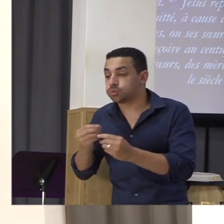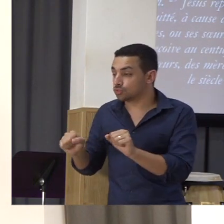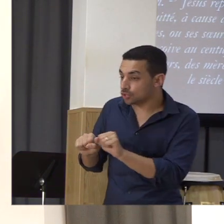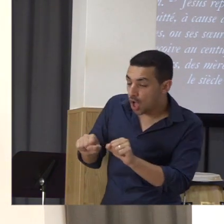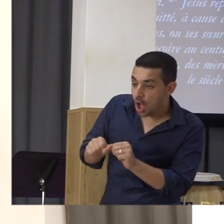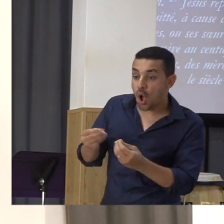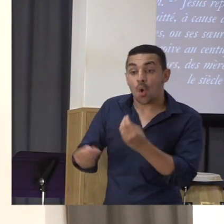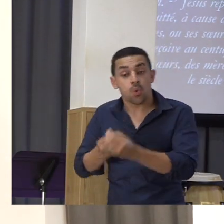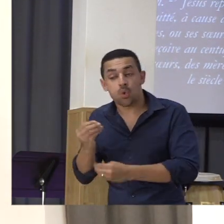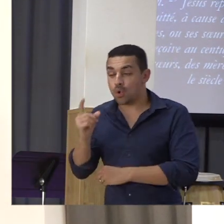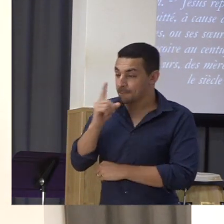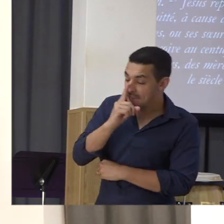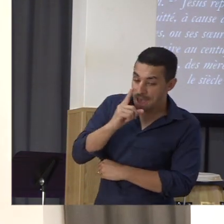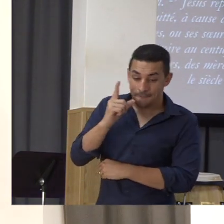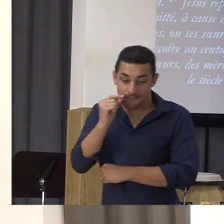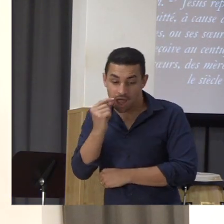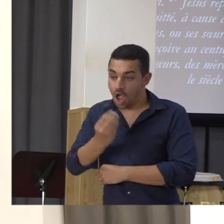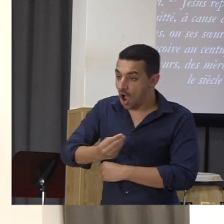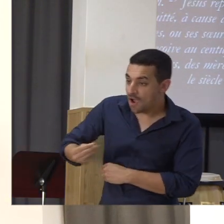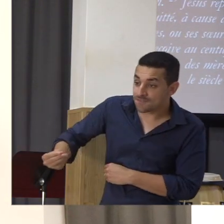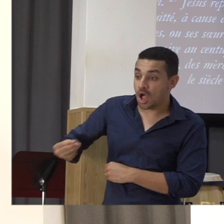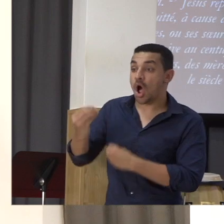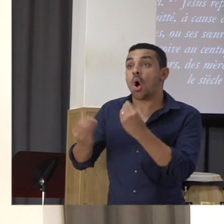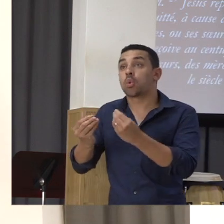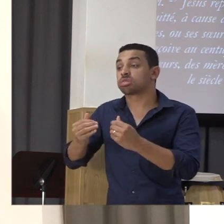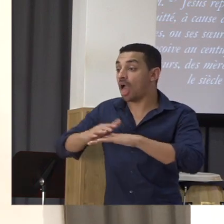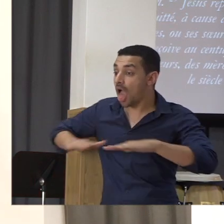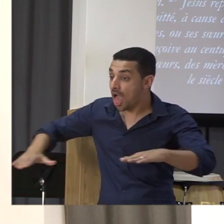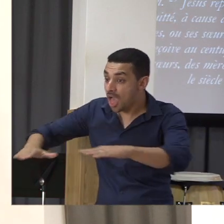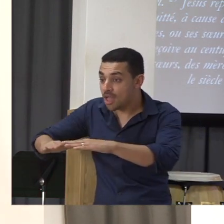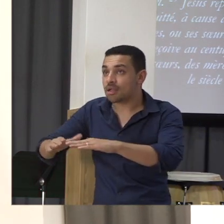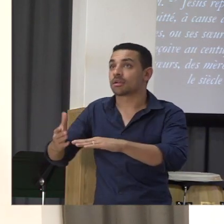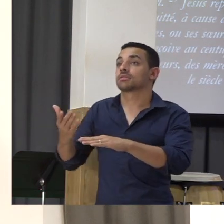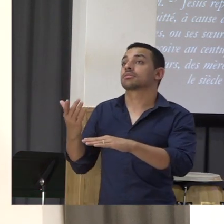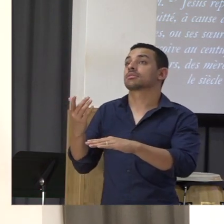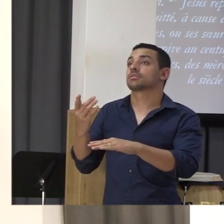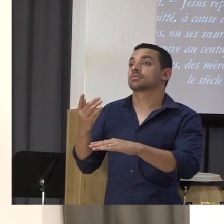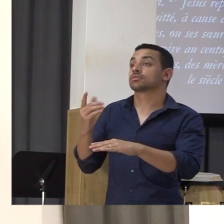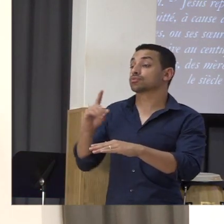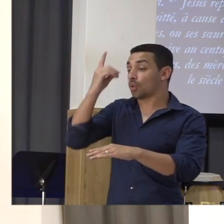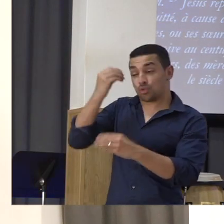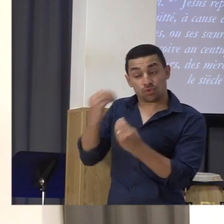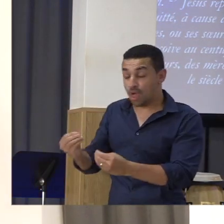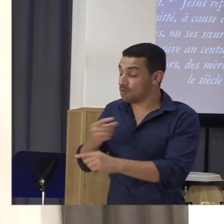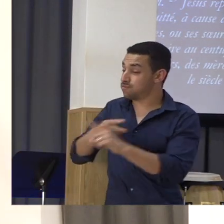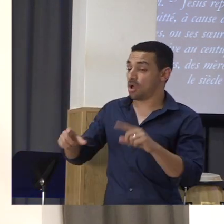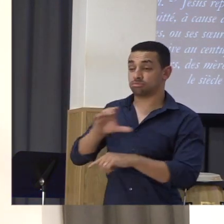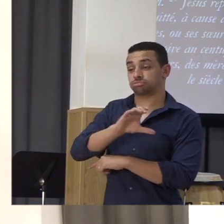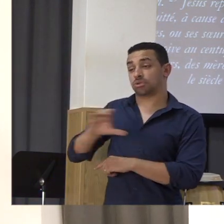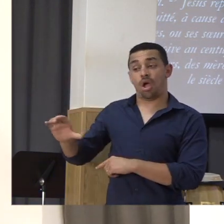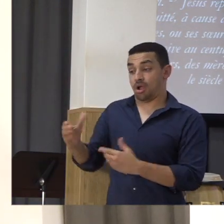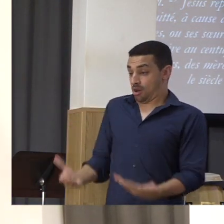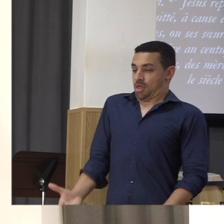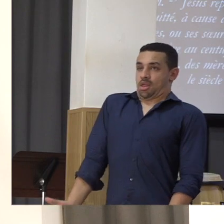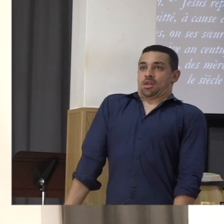sœurs, ou sa mère ou son père ou ses enfants ou ses terres, ne reçoivent au centuple présentement